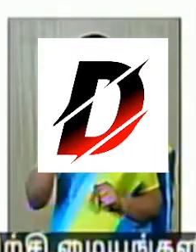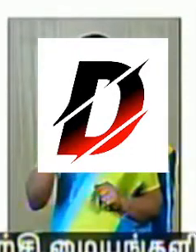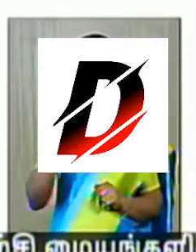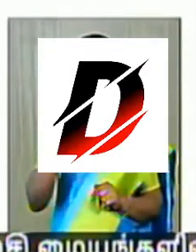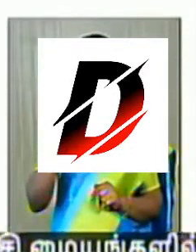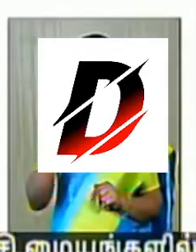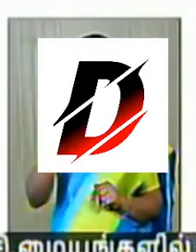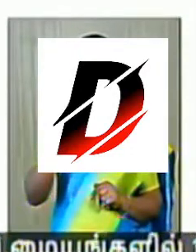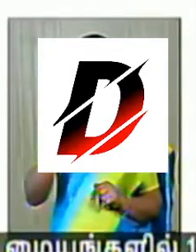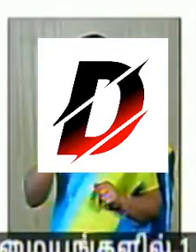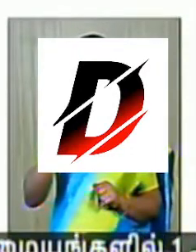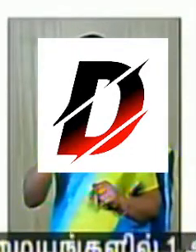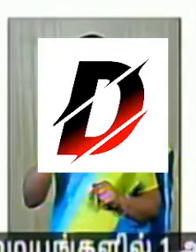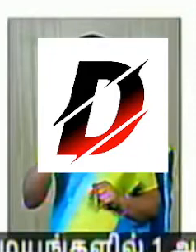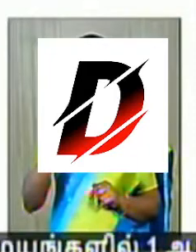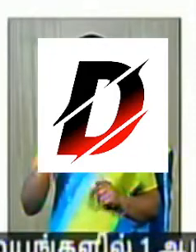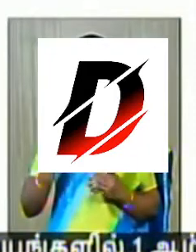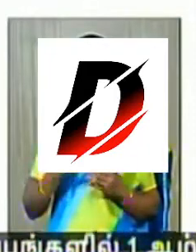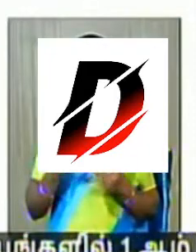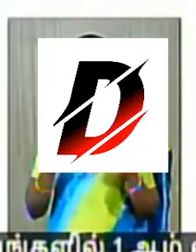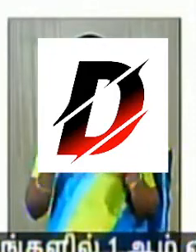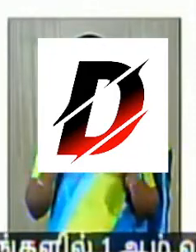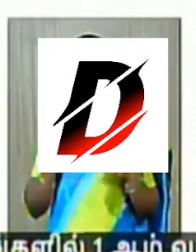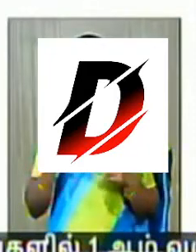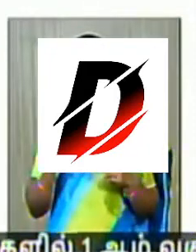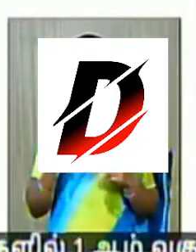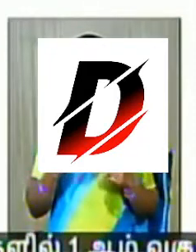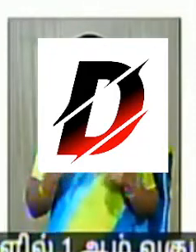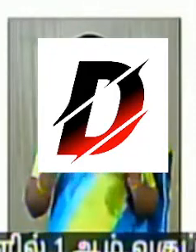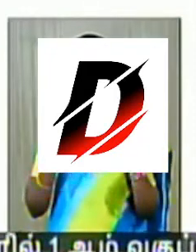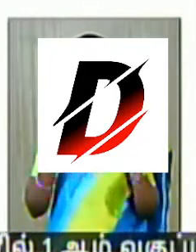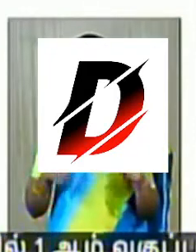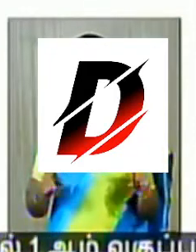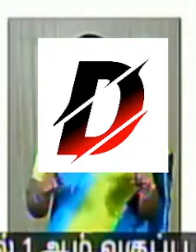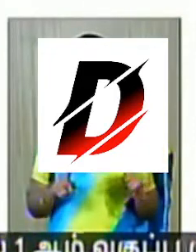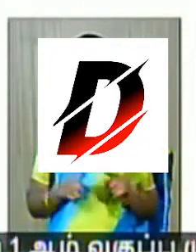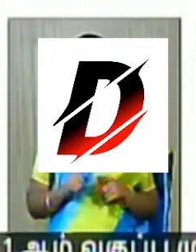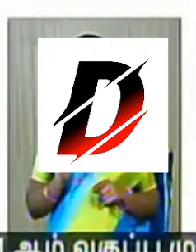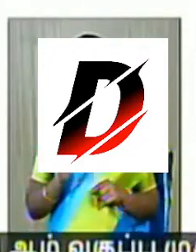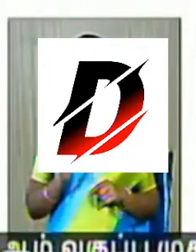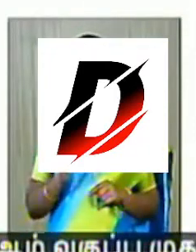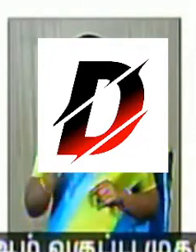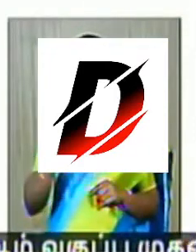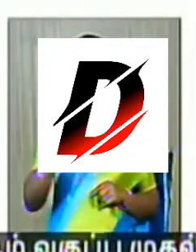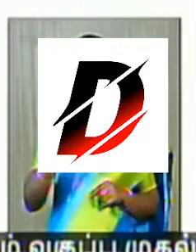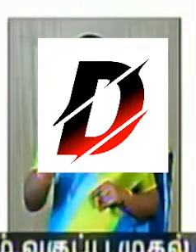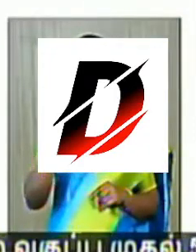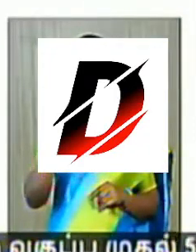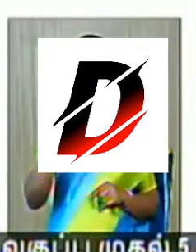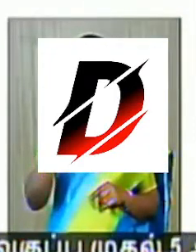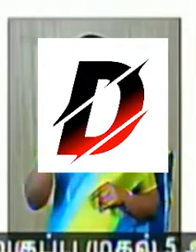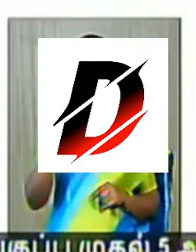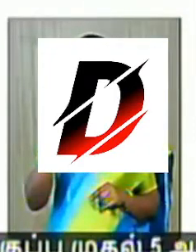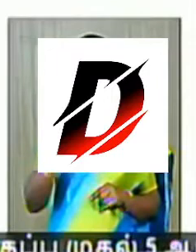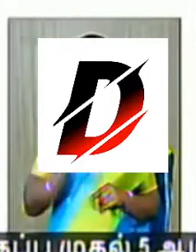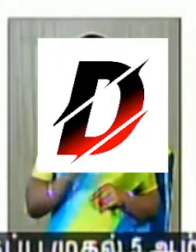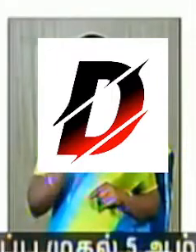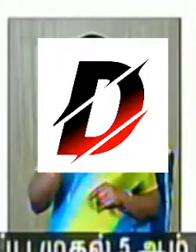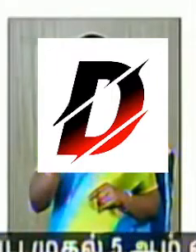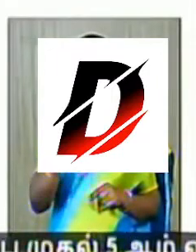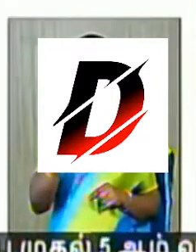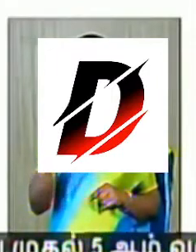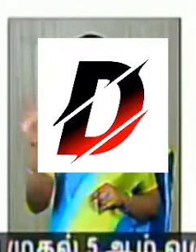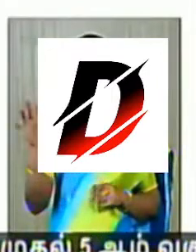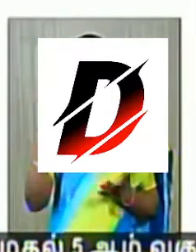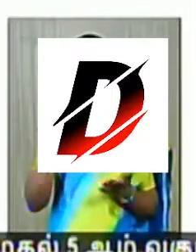9 மைனஸ் ஆஃப் மைனஸ் 9 பிளஸ் 9 ஆயிடும் ரெண்டால வகுத்தா கிடைக்கிறது 4.5 அந்த 4.5 4க்கும்